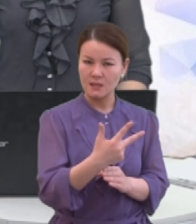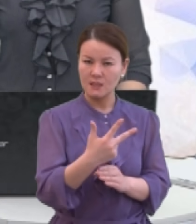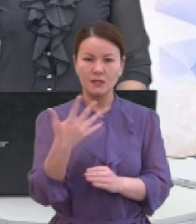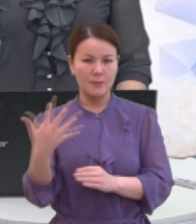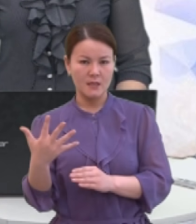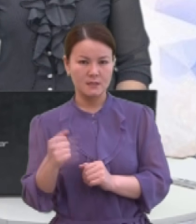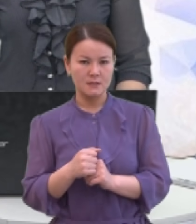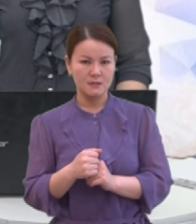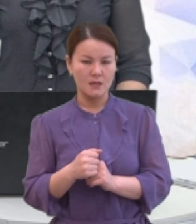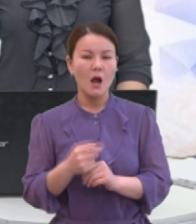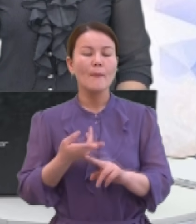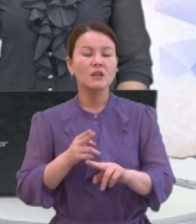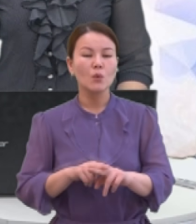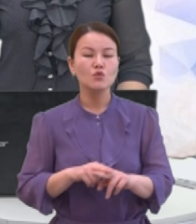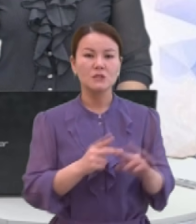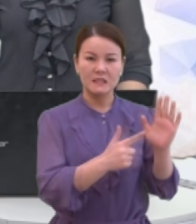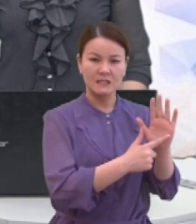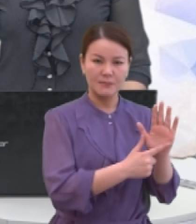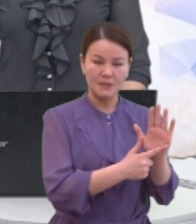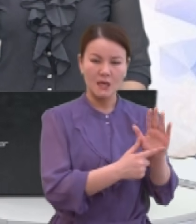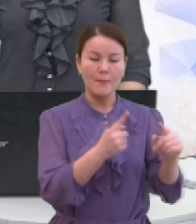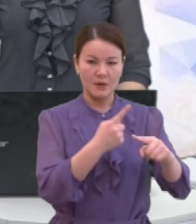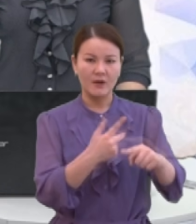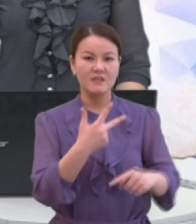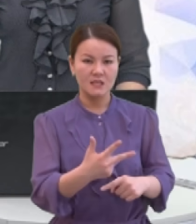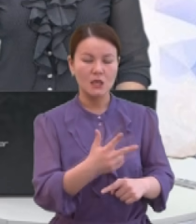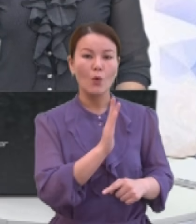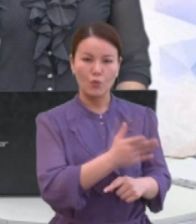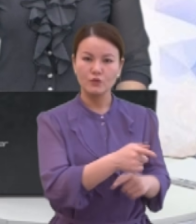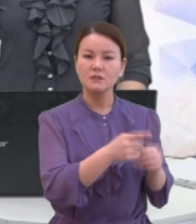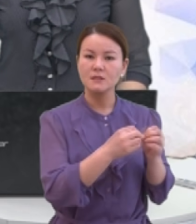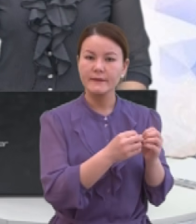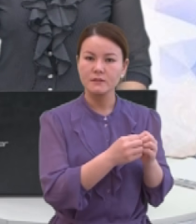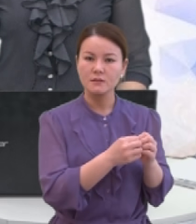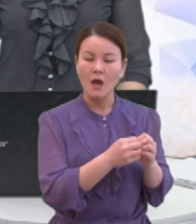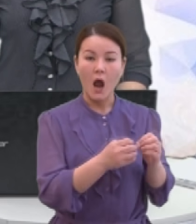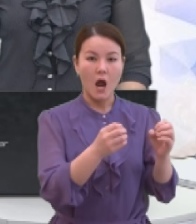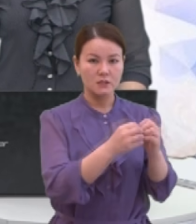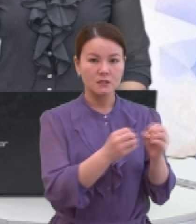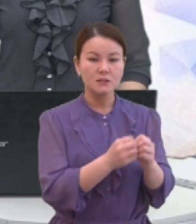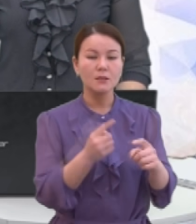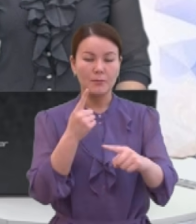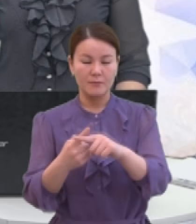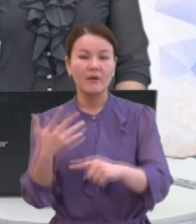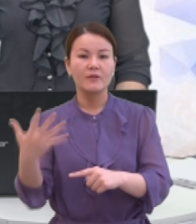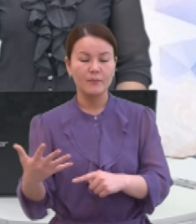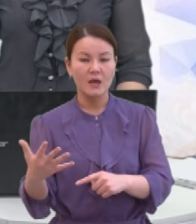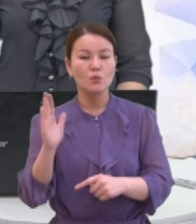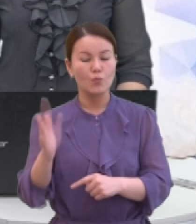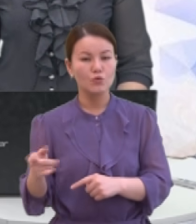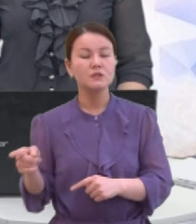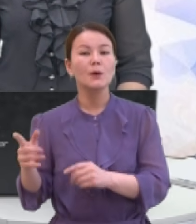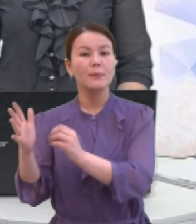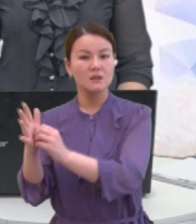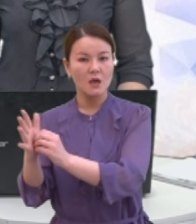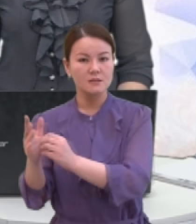потому что к семи прибавить 3 получится 10 10 прибавить 5 получится